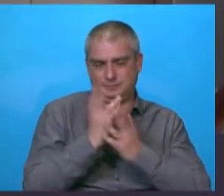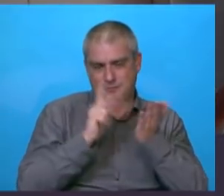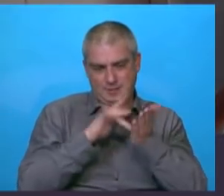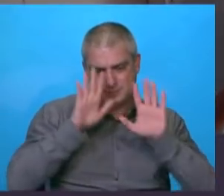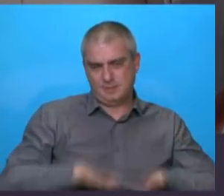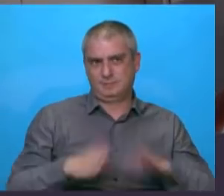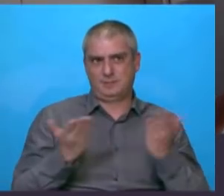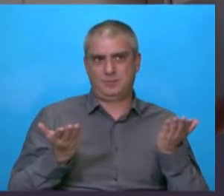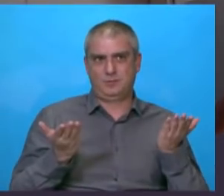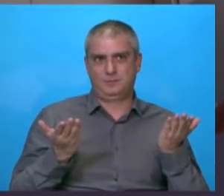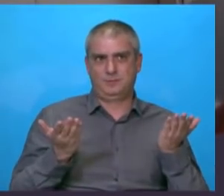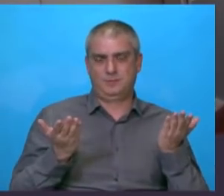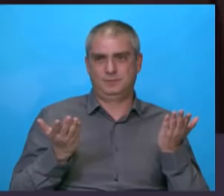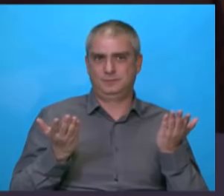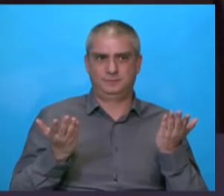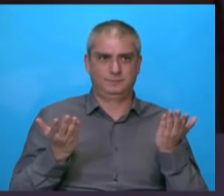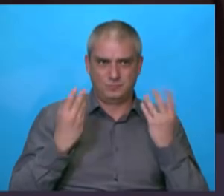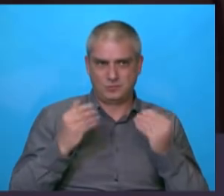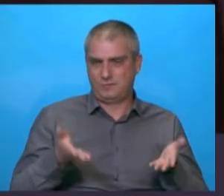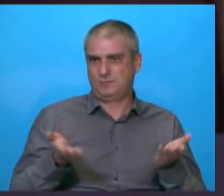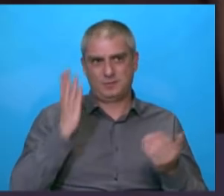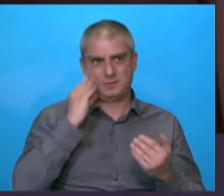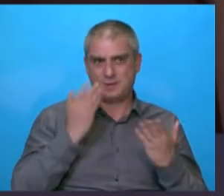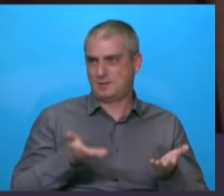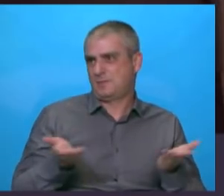באופן קבוע, הם נמצאים פה, אני טוב פה, נהנה פה.